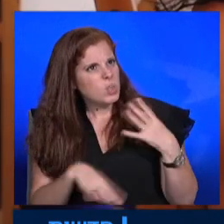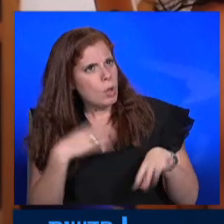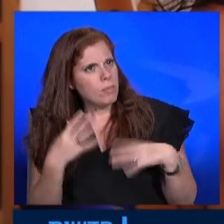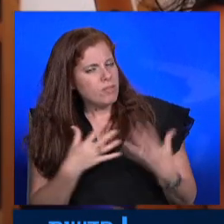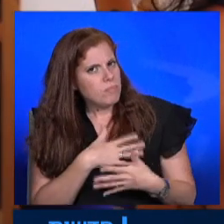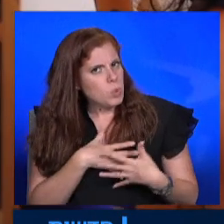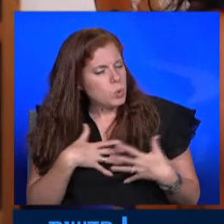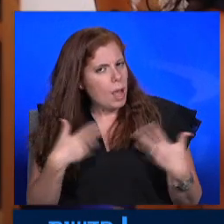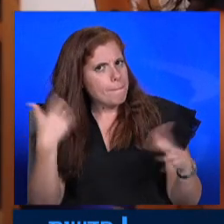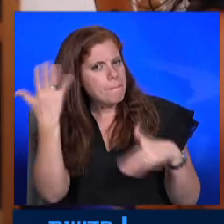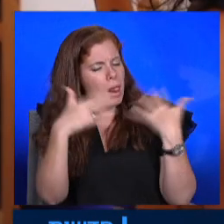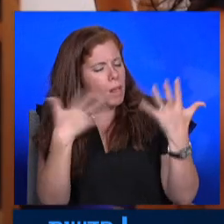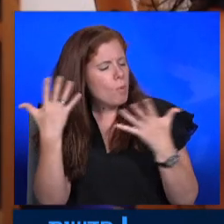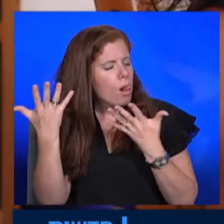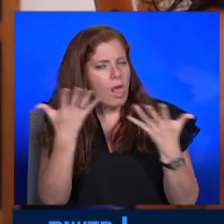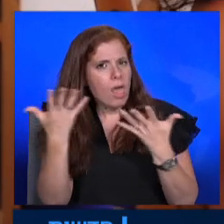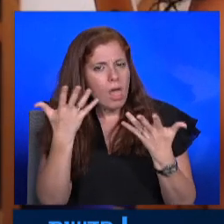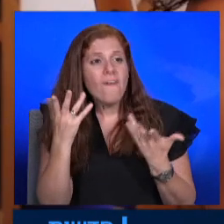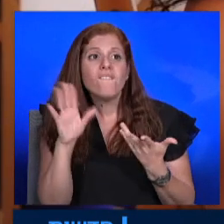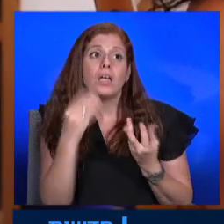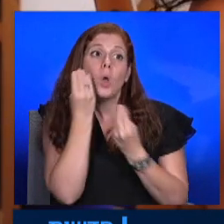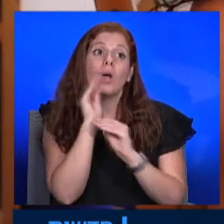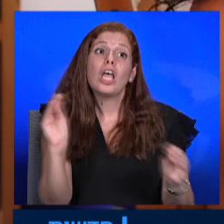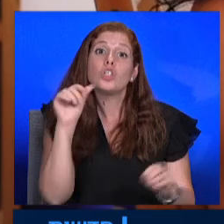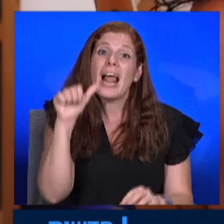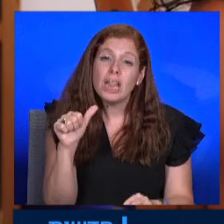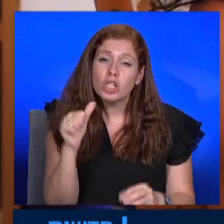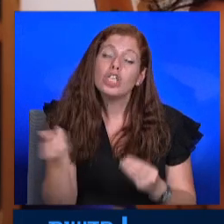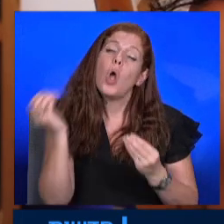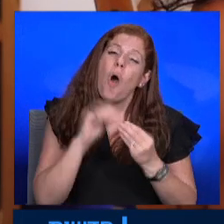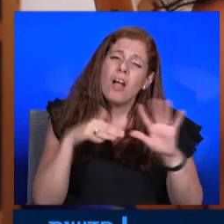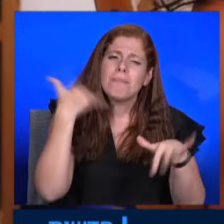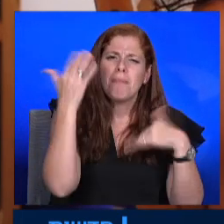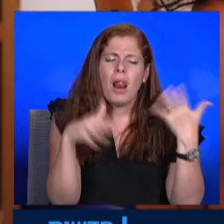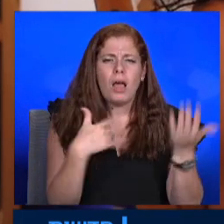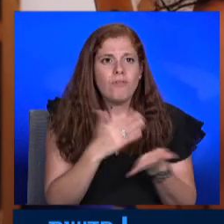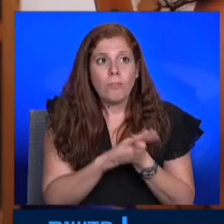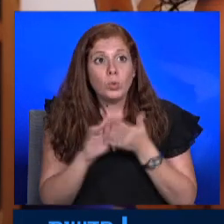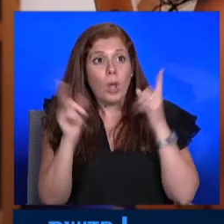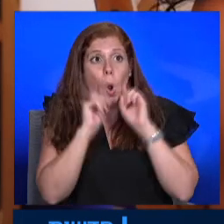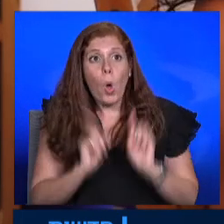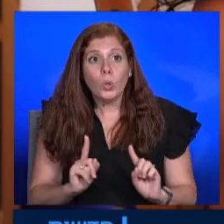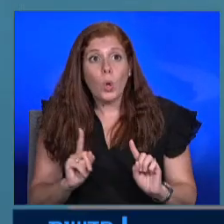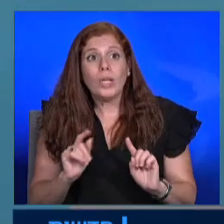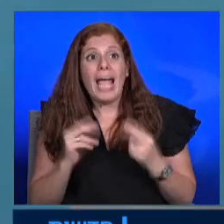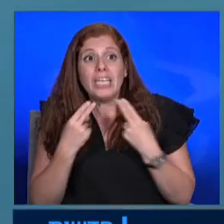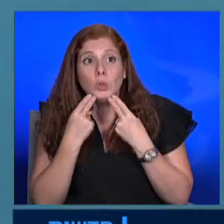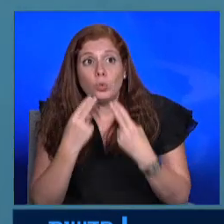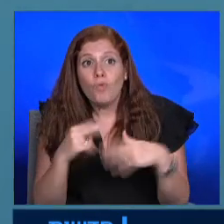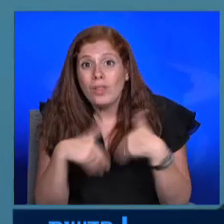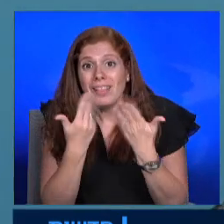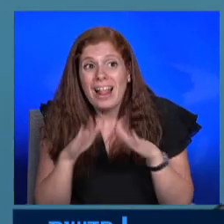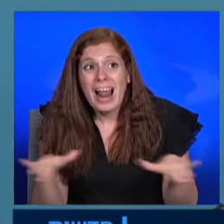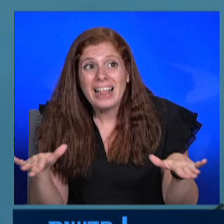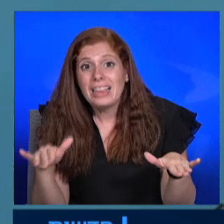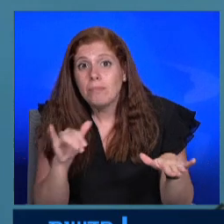של אדלשטיין שמוסיפה על זה עוד ועוד בלגן. ואנחנו פשוט לא יודעות כבר איזה תשובות לתת להורים על איזה שאלות. בהחלטה